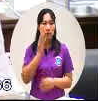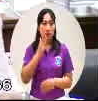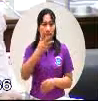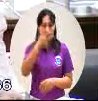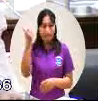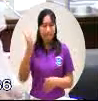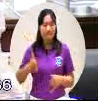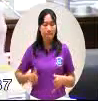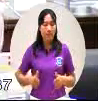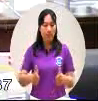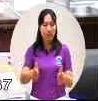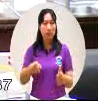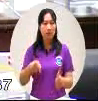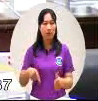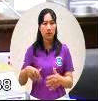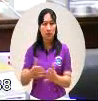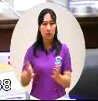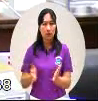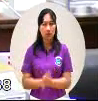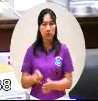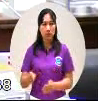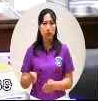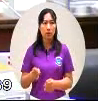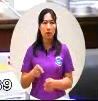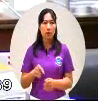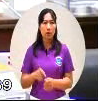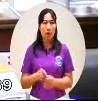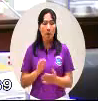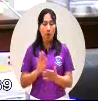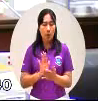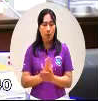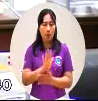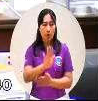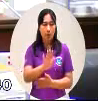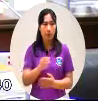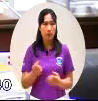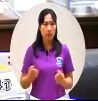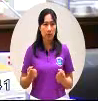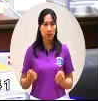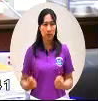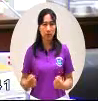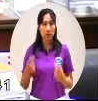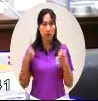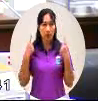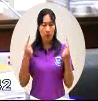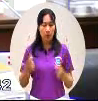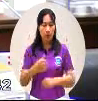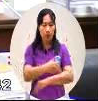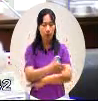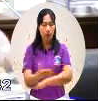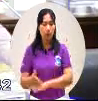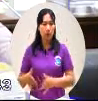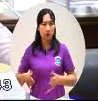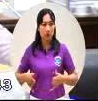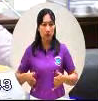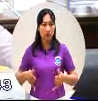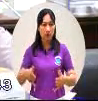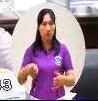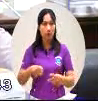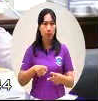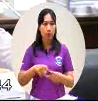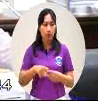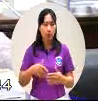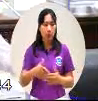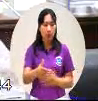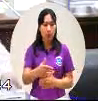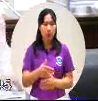个区块呢能够列入我们未来在我们沿乡的一种道路的一种工程的检